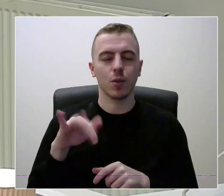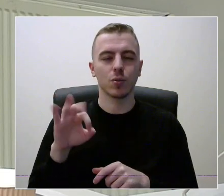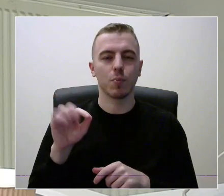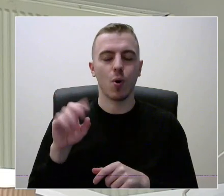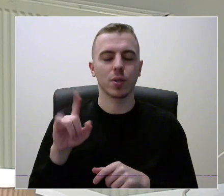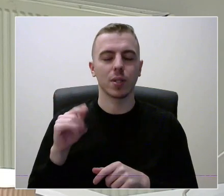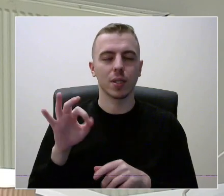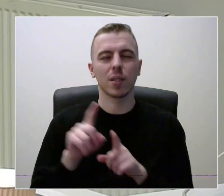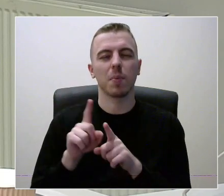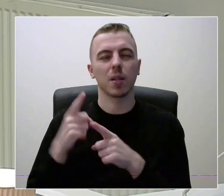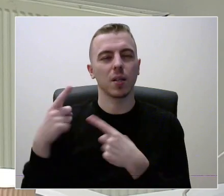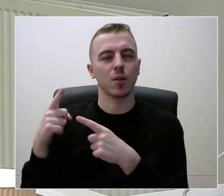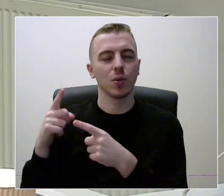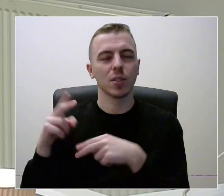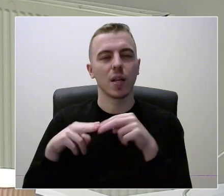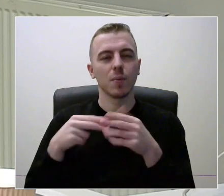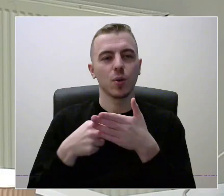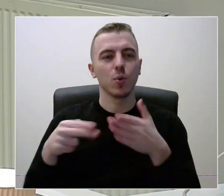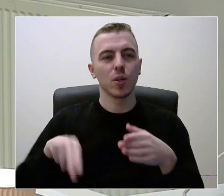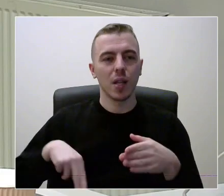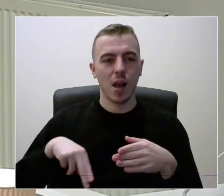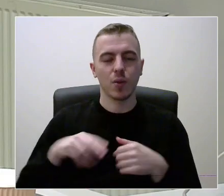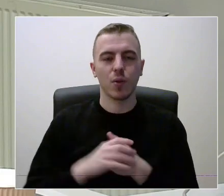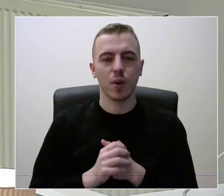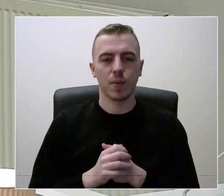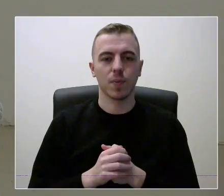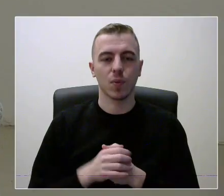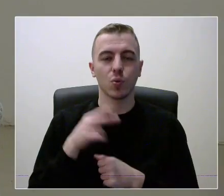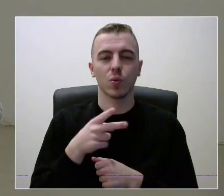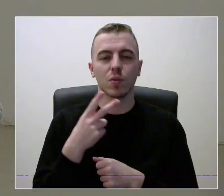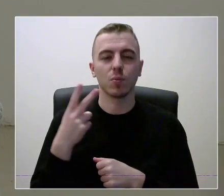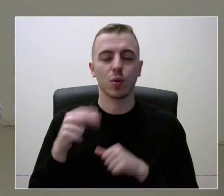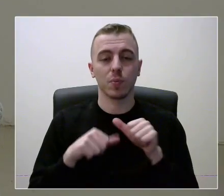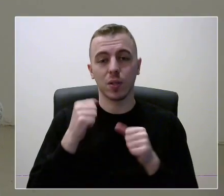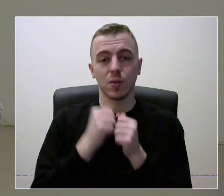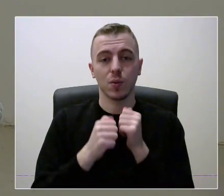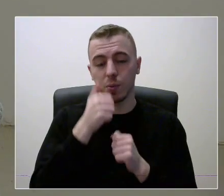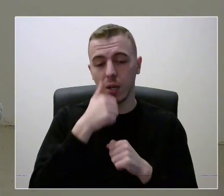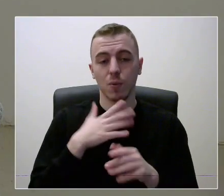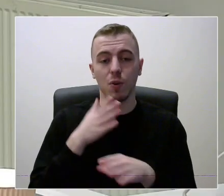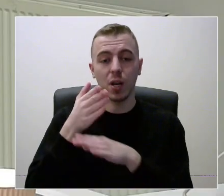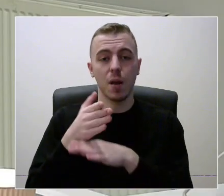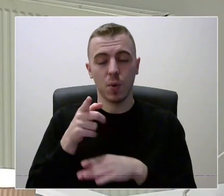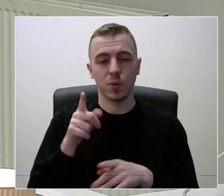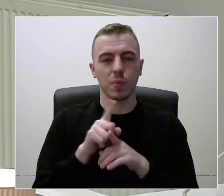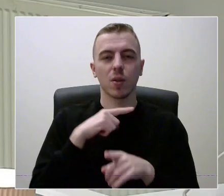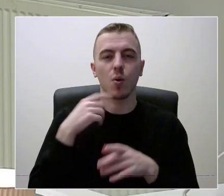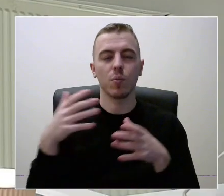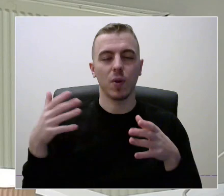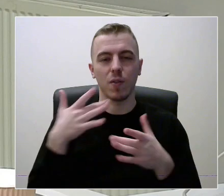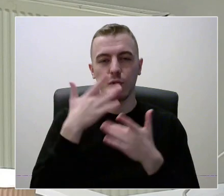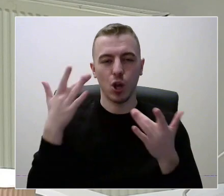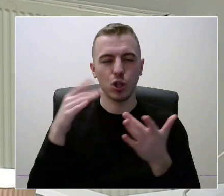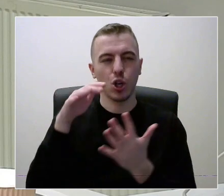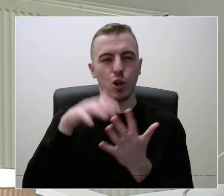direktoriai. Dar sausio mėnesį, 22 metų sausio mėnesį kreipiausi jūs, merė, ir visą daugumą viešai raštu per tarybos posėdį